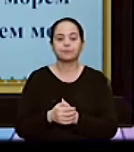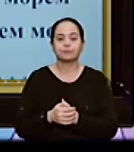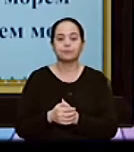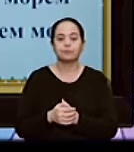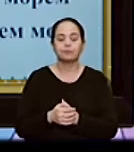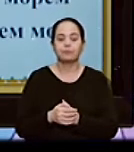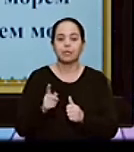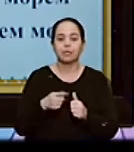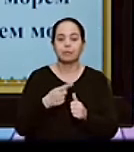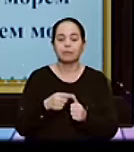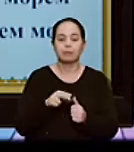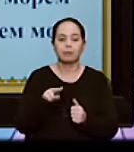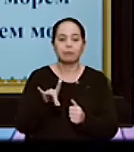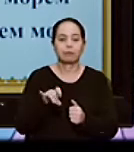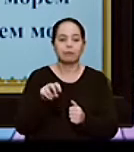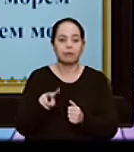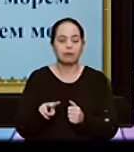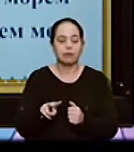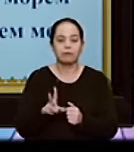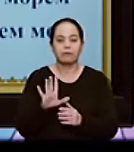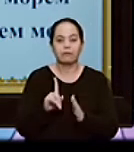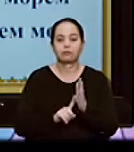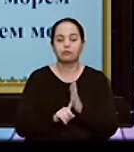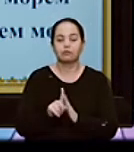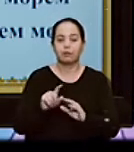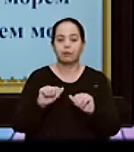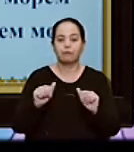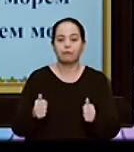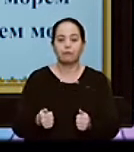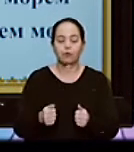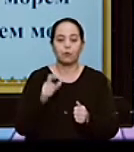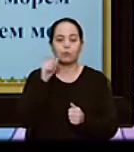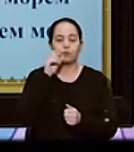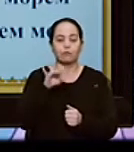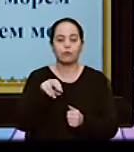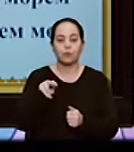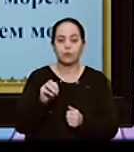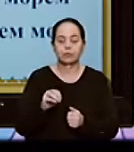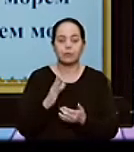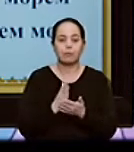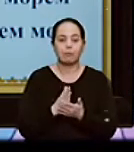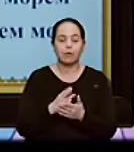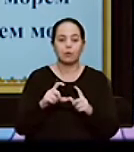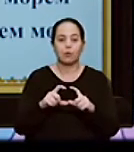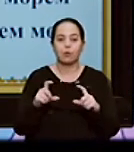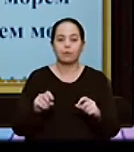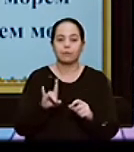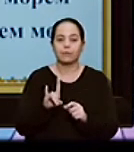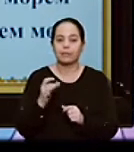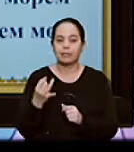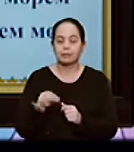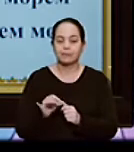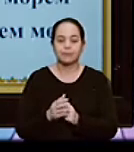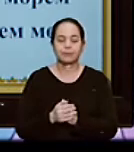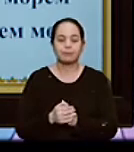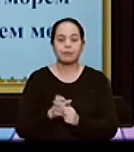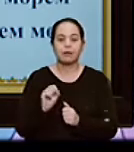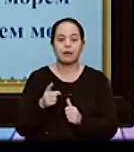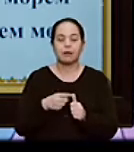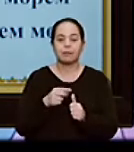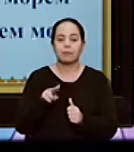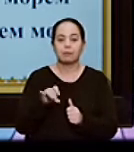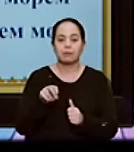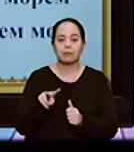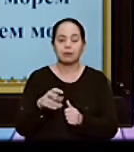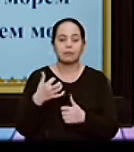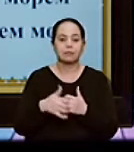Имена прилагательные в начальной форме в мужском роде имеют окончание «ый», а имя прилагательное